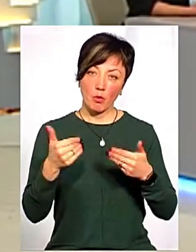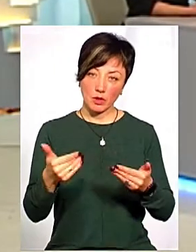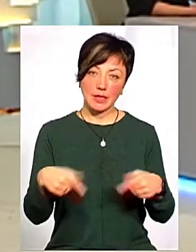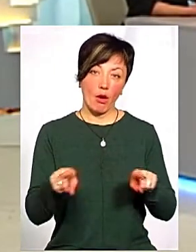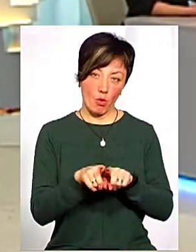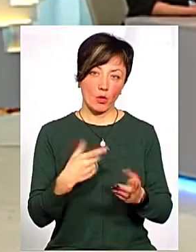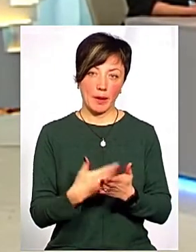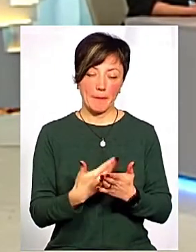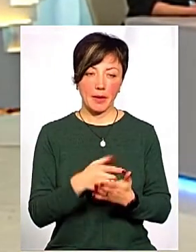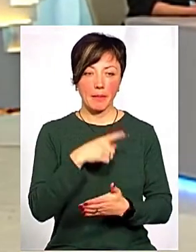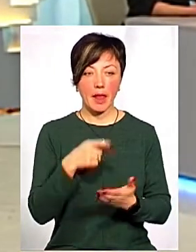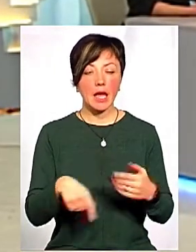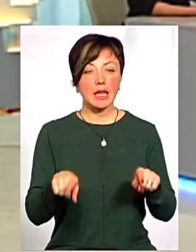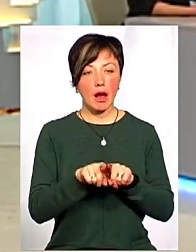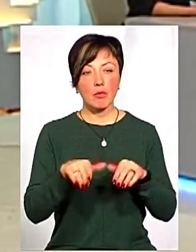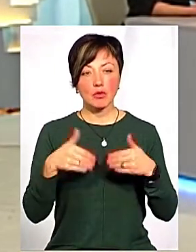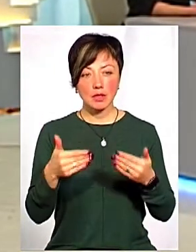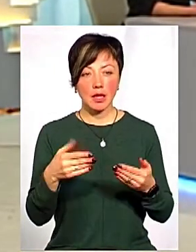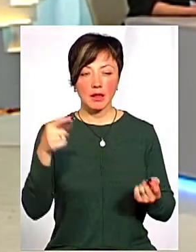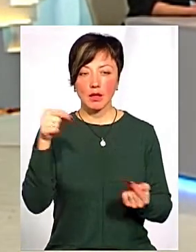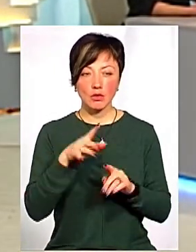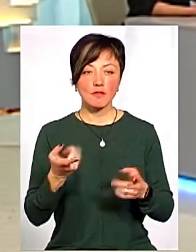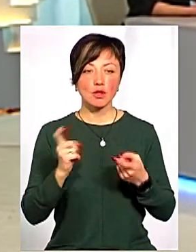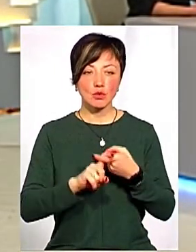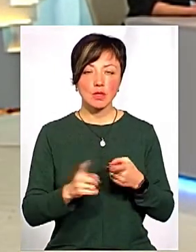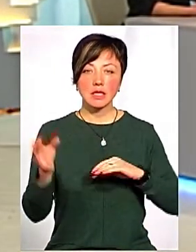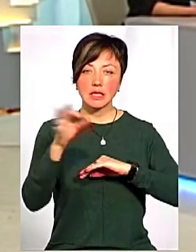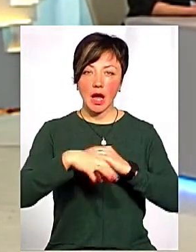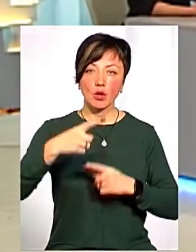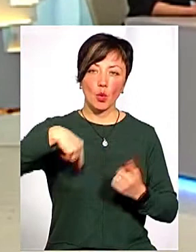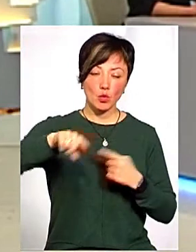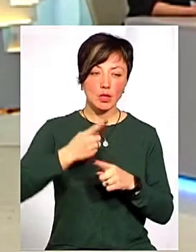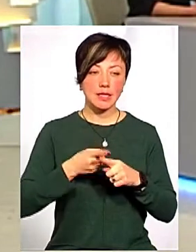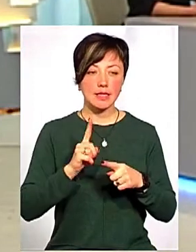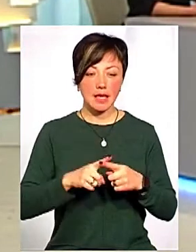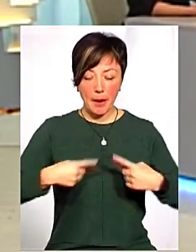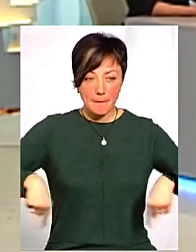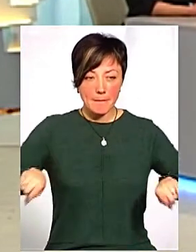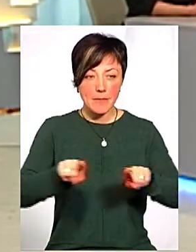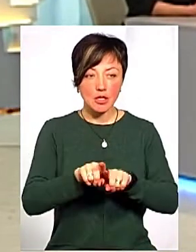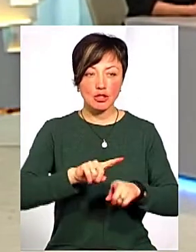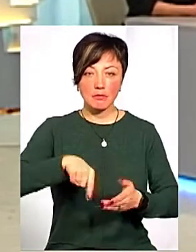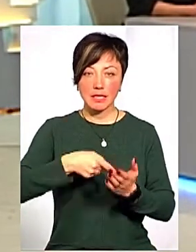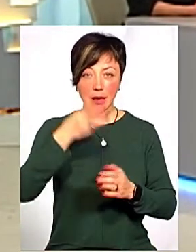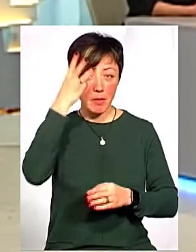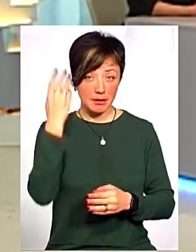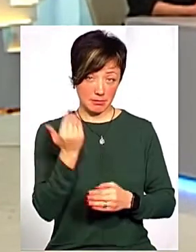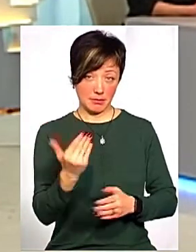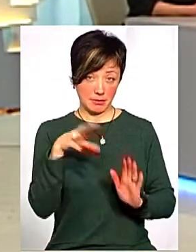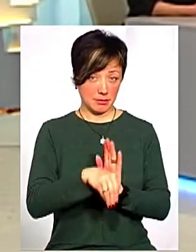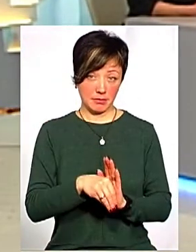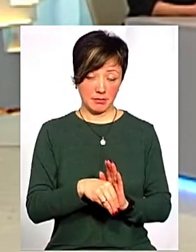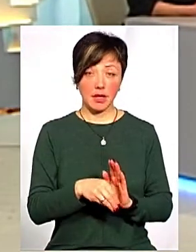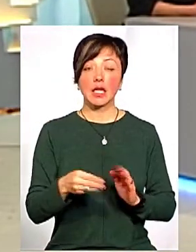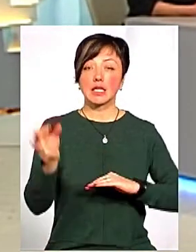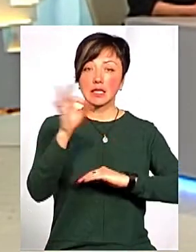пропозиціями, із такою, наприклад? Ну, наприклад, така пропозиція є недоречною в зв'язку з тим, що Західна Окружна – це є межі населеного пункту міста Хмельницького. Крім